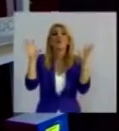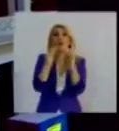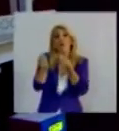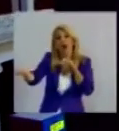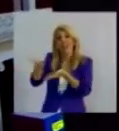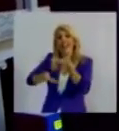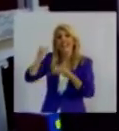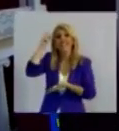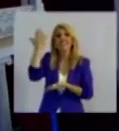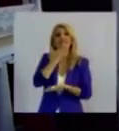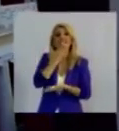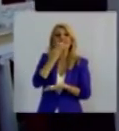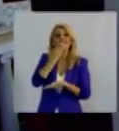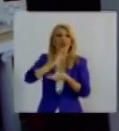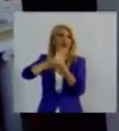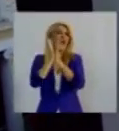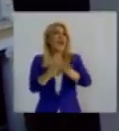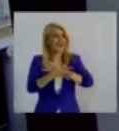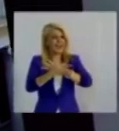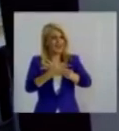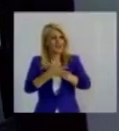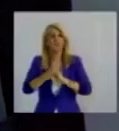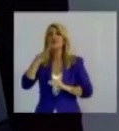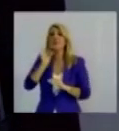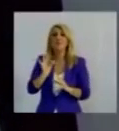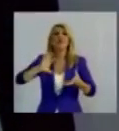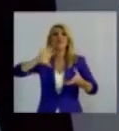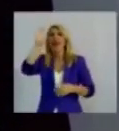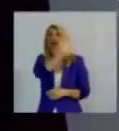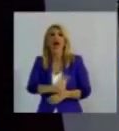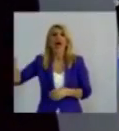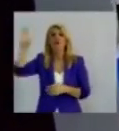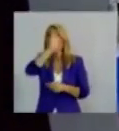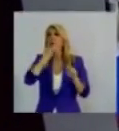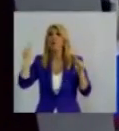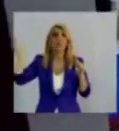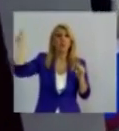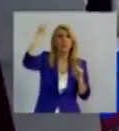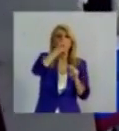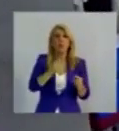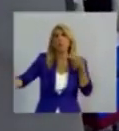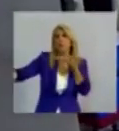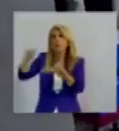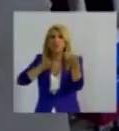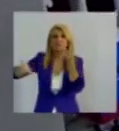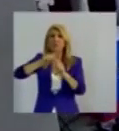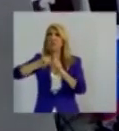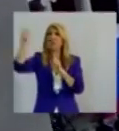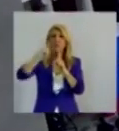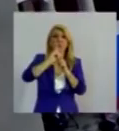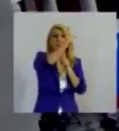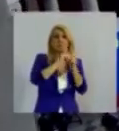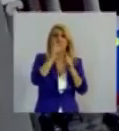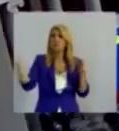Παρουσία του Πρωθυπουργού Κυριάκου Μητσοτάκη πραγματοποιήθηκε στο Ζάπιο Μέγαρο εκδήλωση για τον εορτασμό των 35 χρόνων του